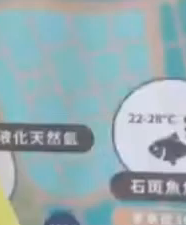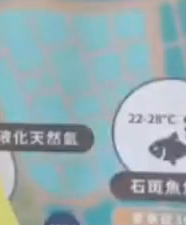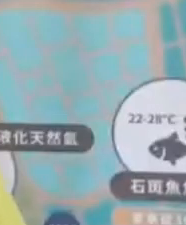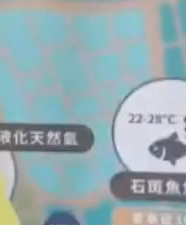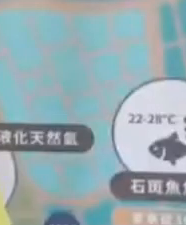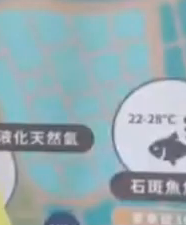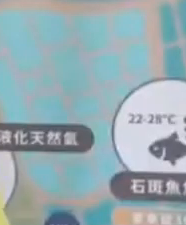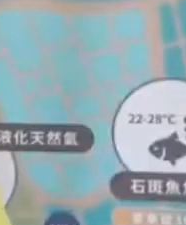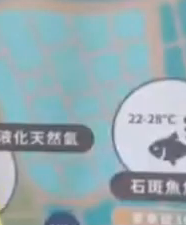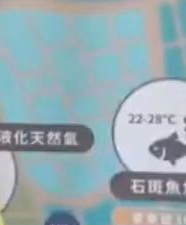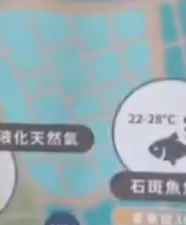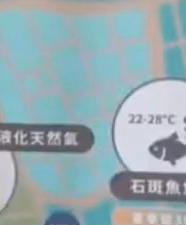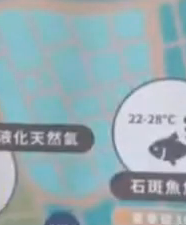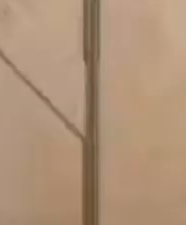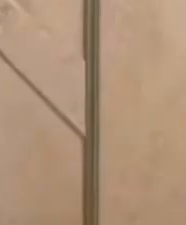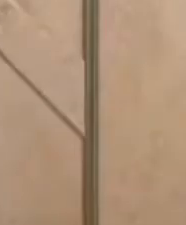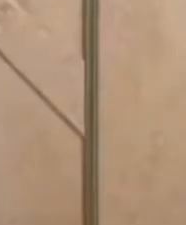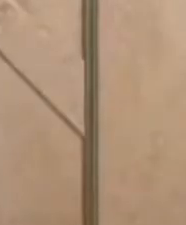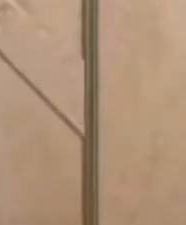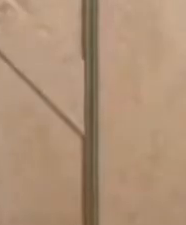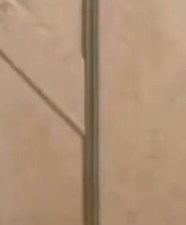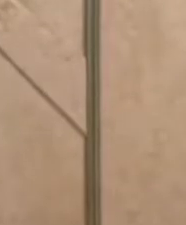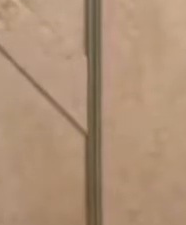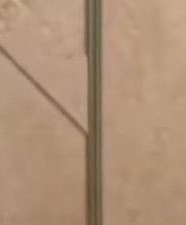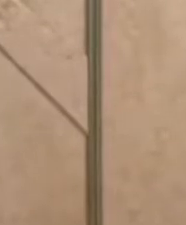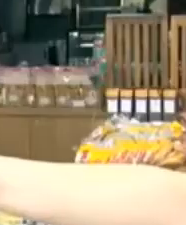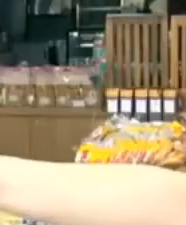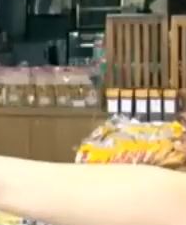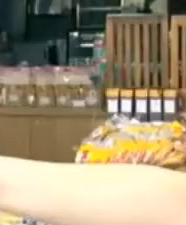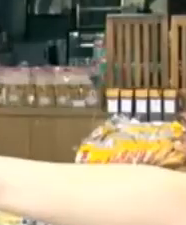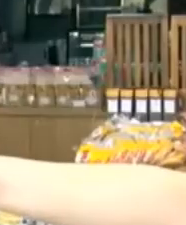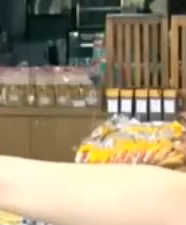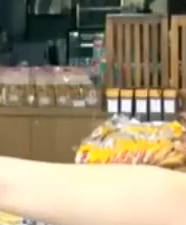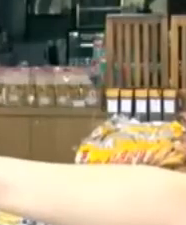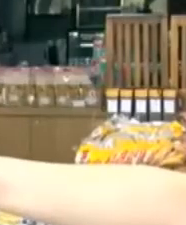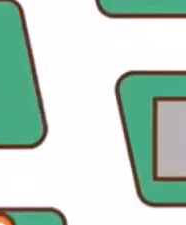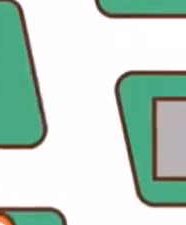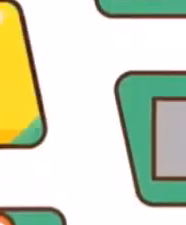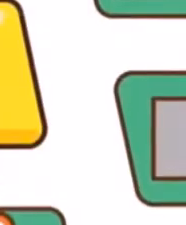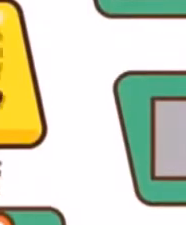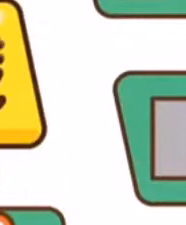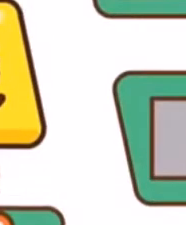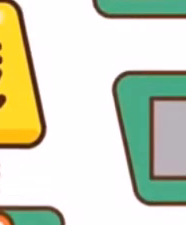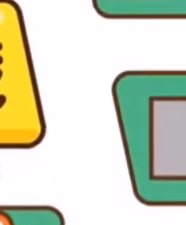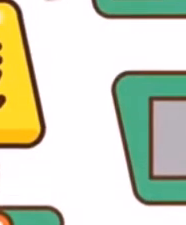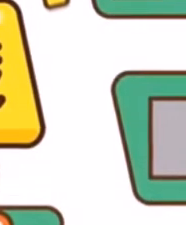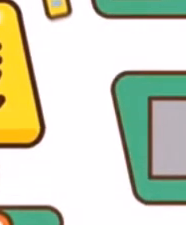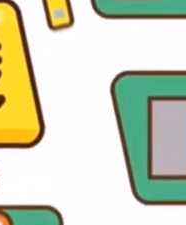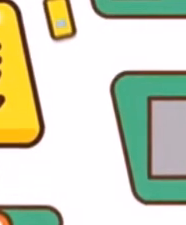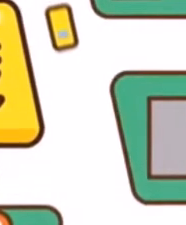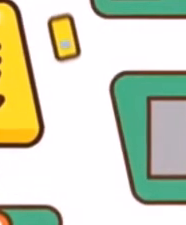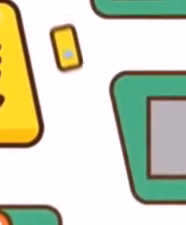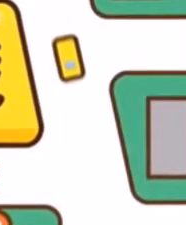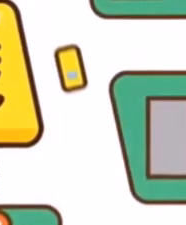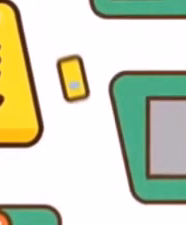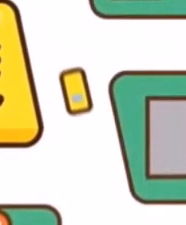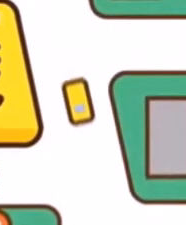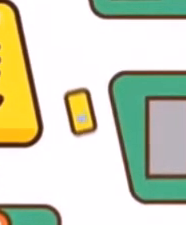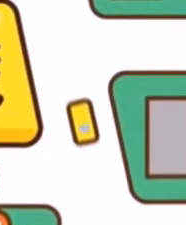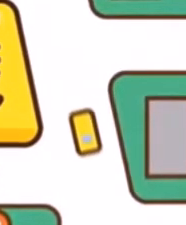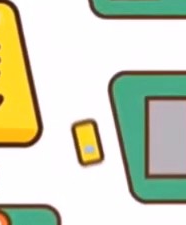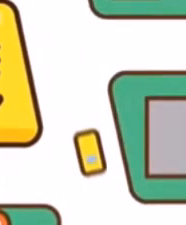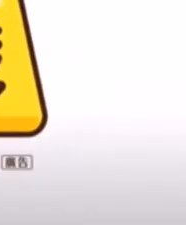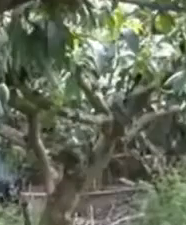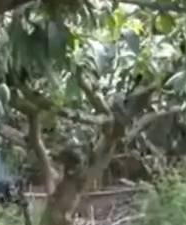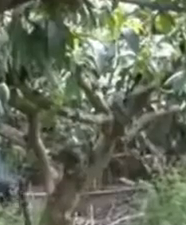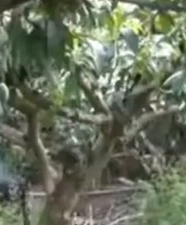心。 感谢对我们高雄起建户， 谢谢高雄市政府， 欢迎大家选购。 高雄好家在，互助经济，团结